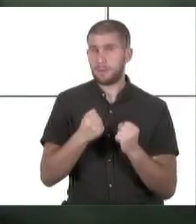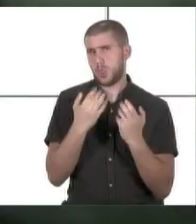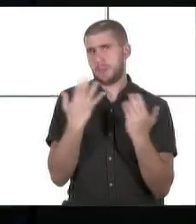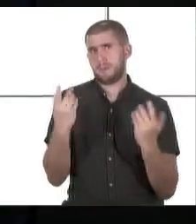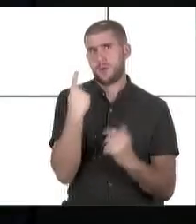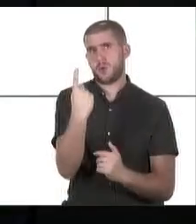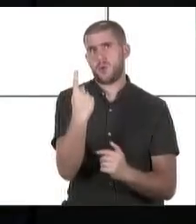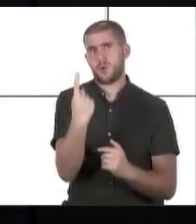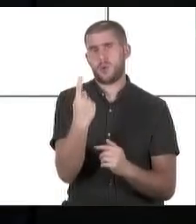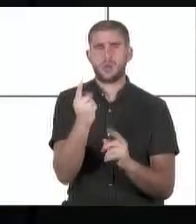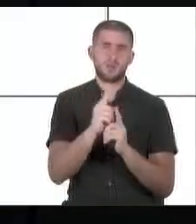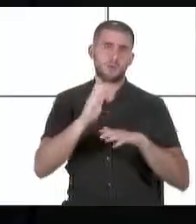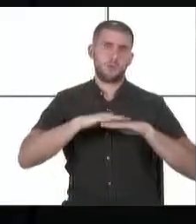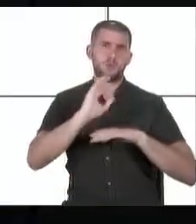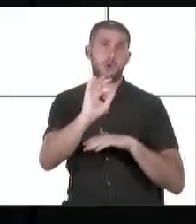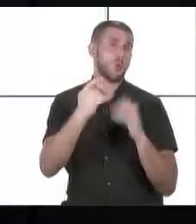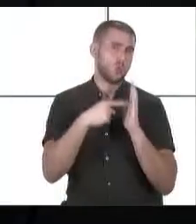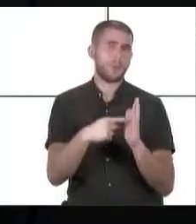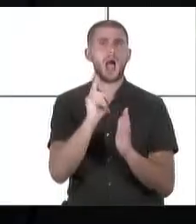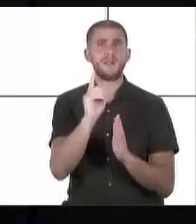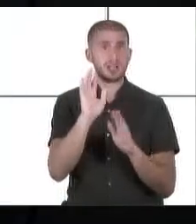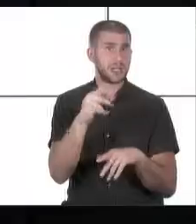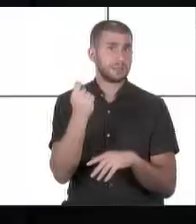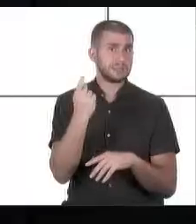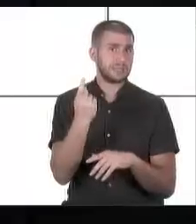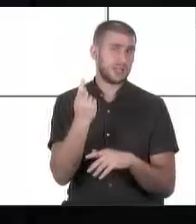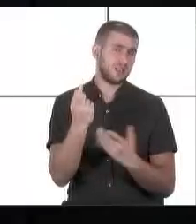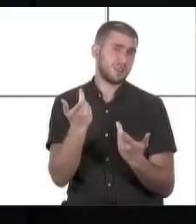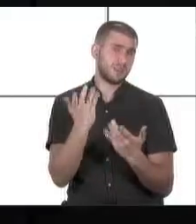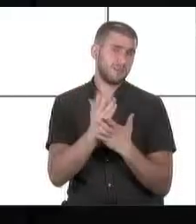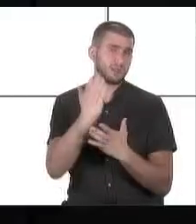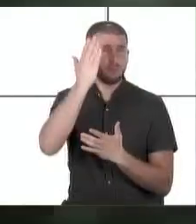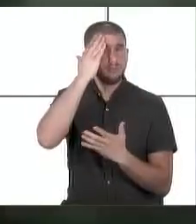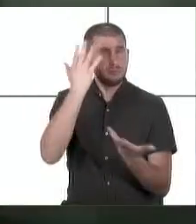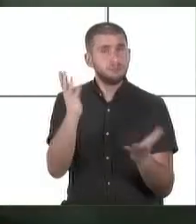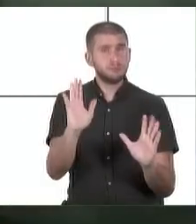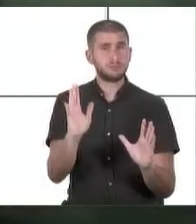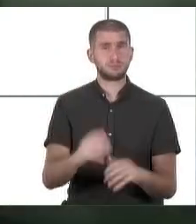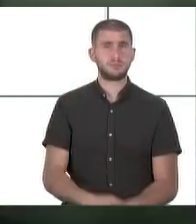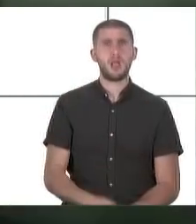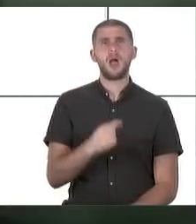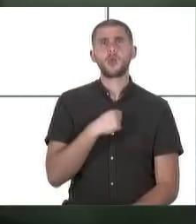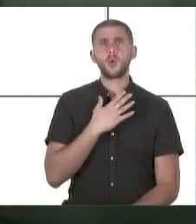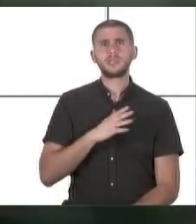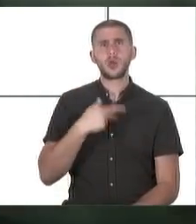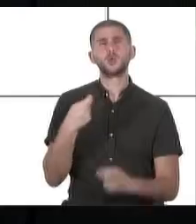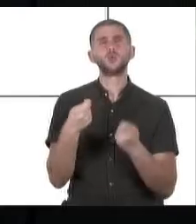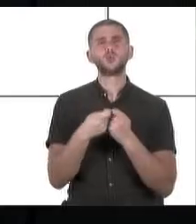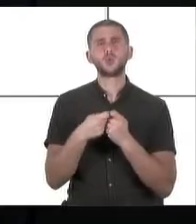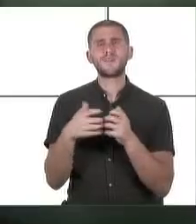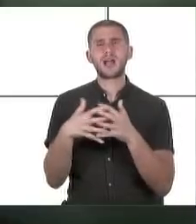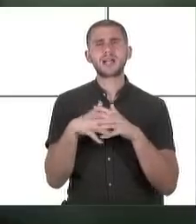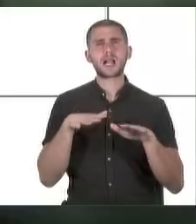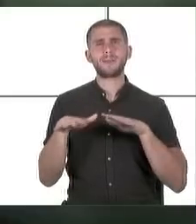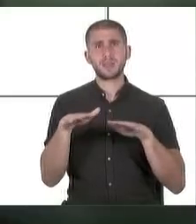שזה הפורטה שלך, נניח, אבל זה גם יהיה קצת קלישאתי לצורך העניין. אני ארצה להיות שותף